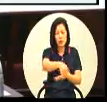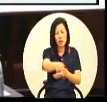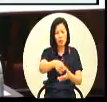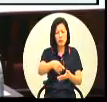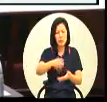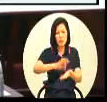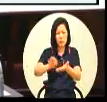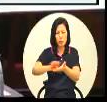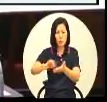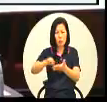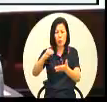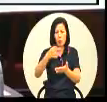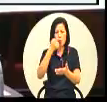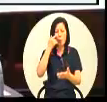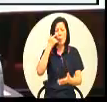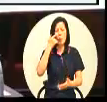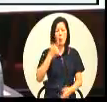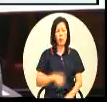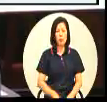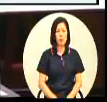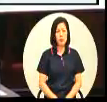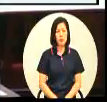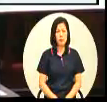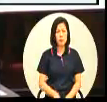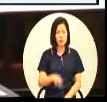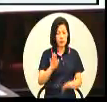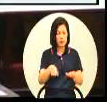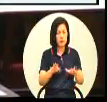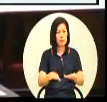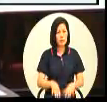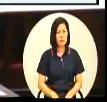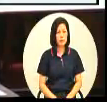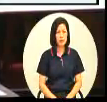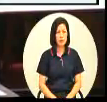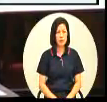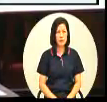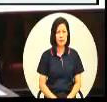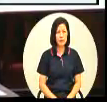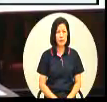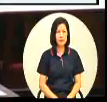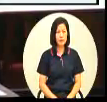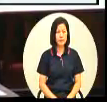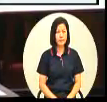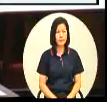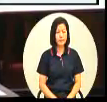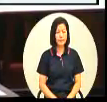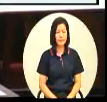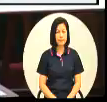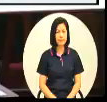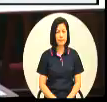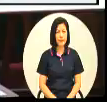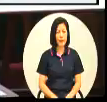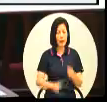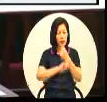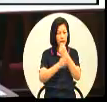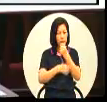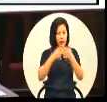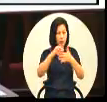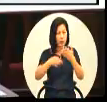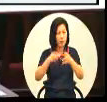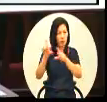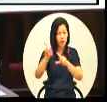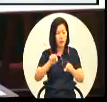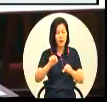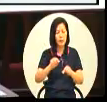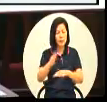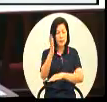长，今天啊，我们依照我们的地制法，我们的法则。如果政